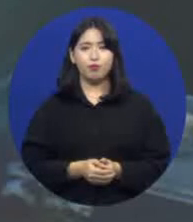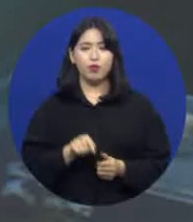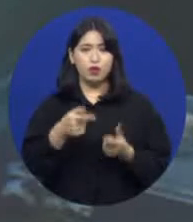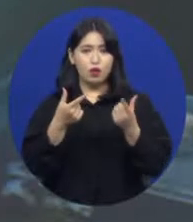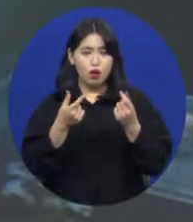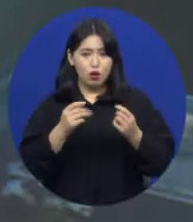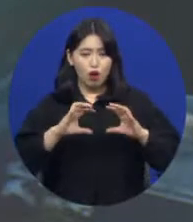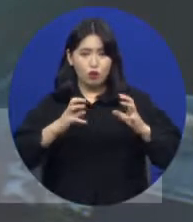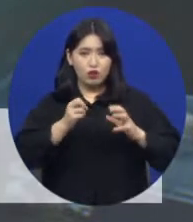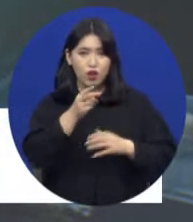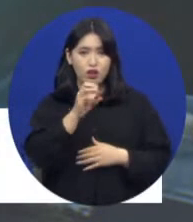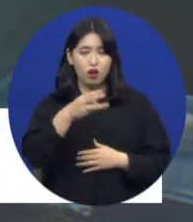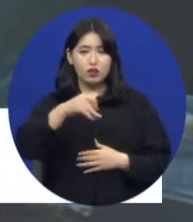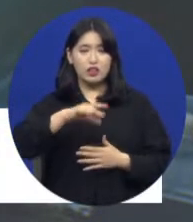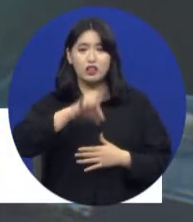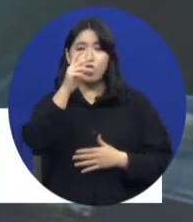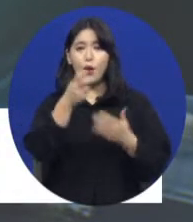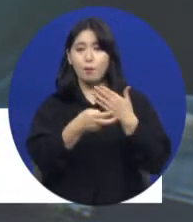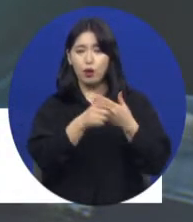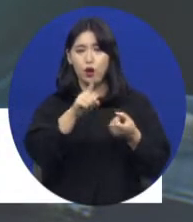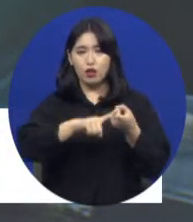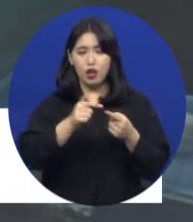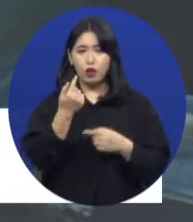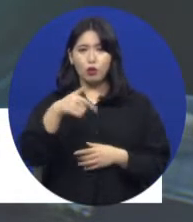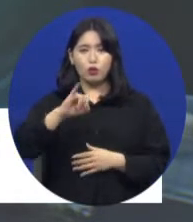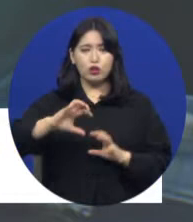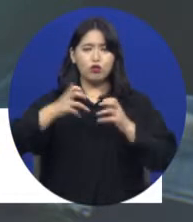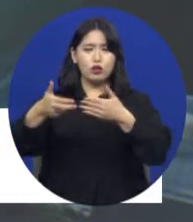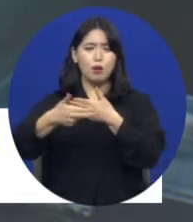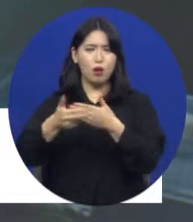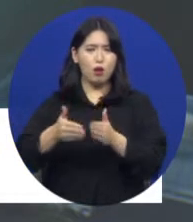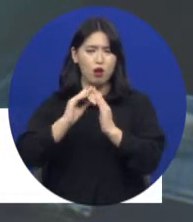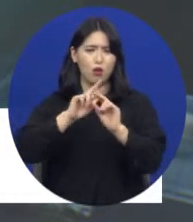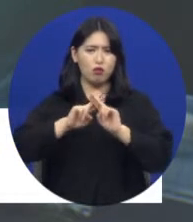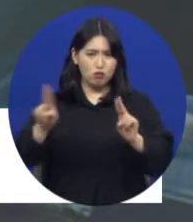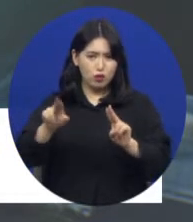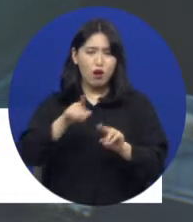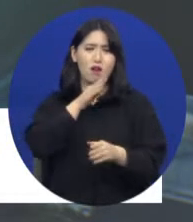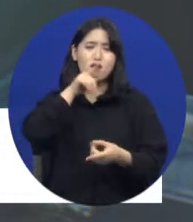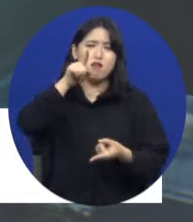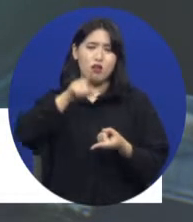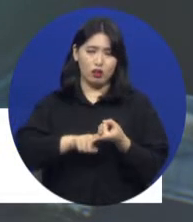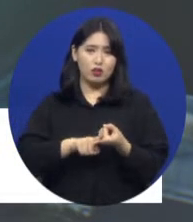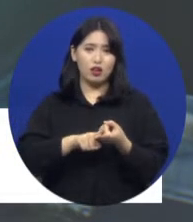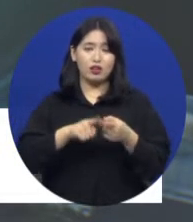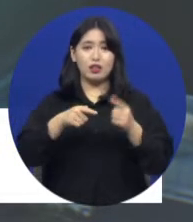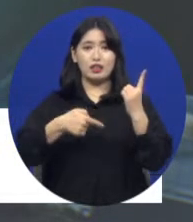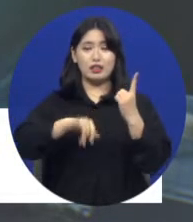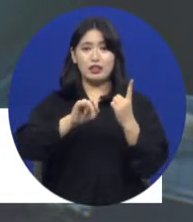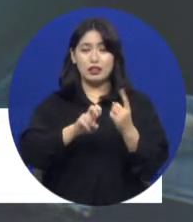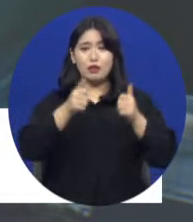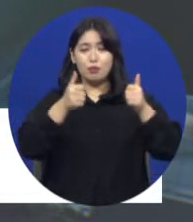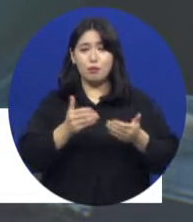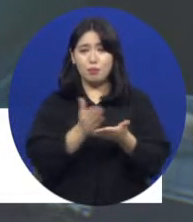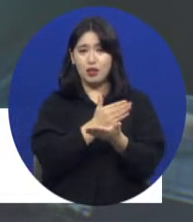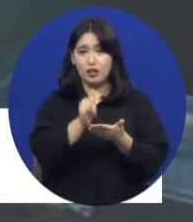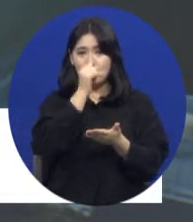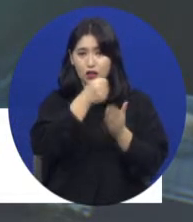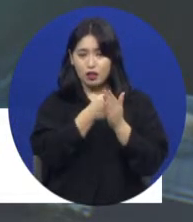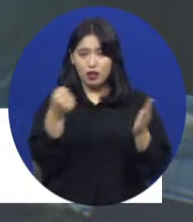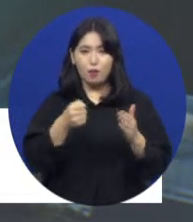네, 이렇게 국내 첫 영리병원인 제주녹지국제병원의 개원 취소가 정당하다는 1심 판결이 나오면서